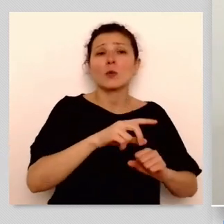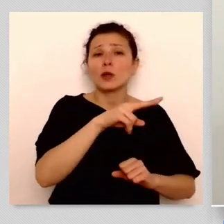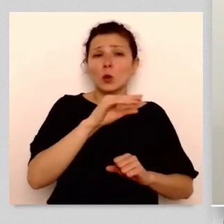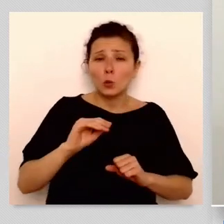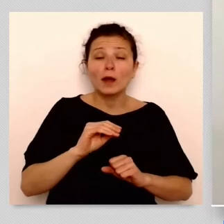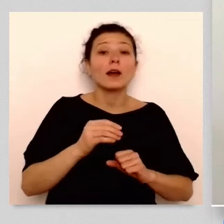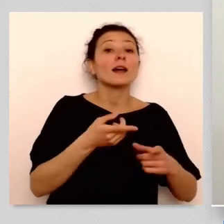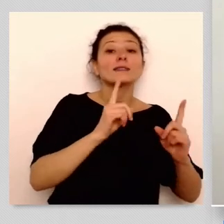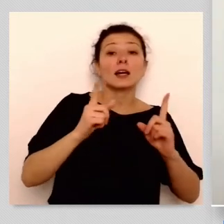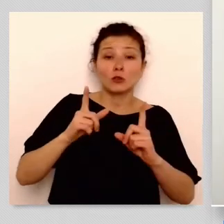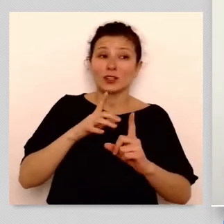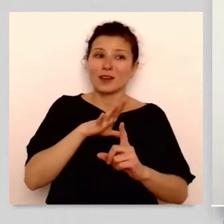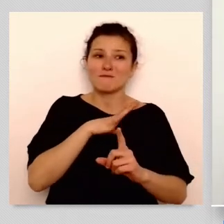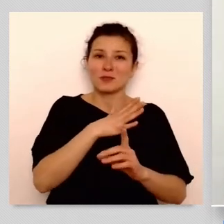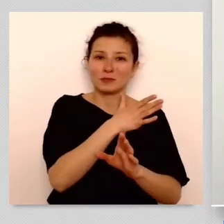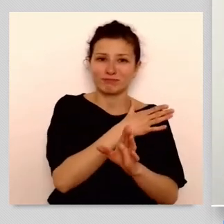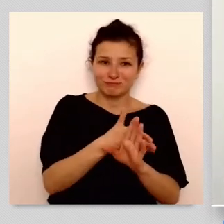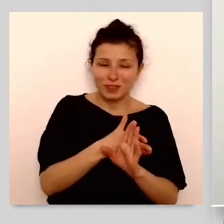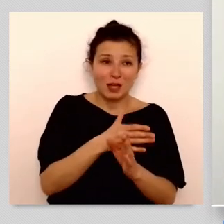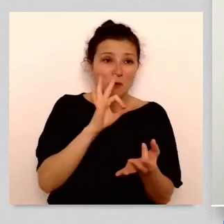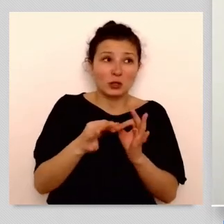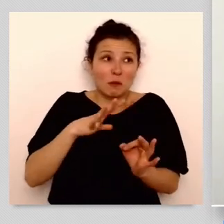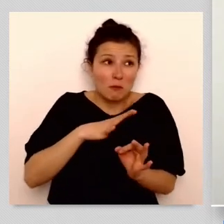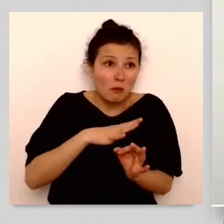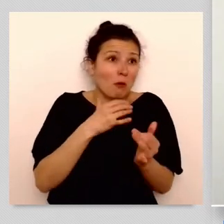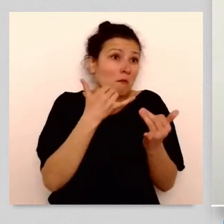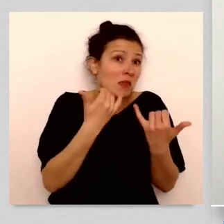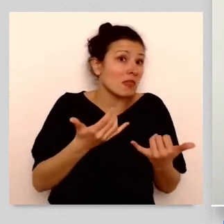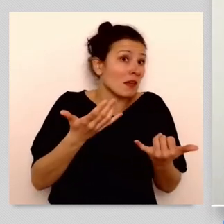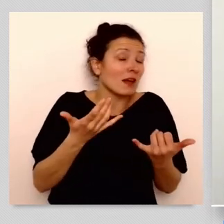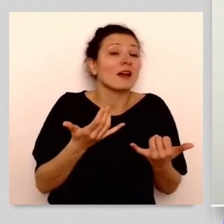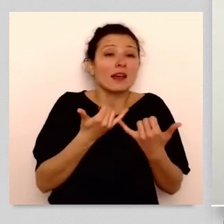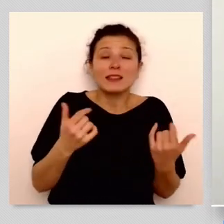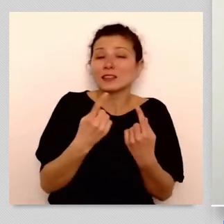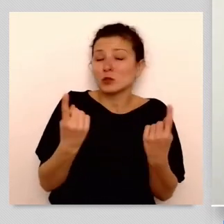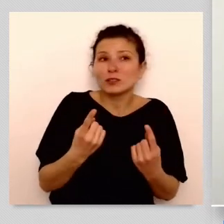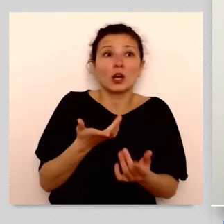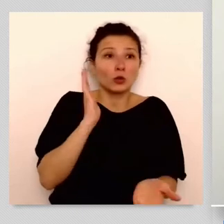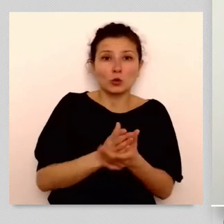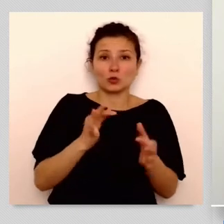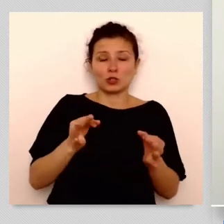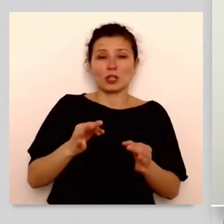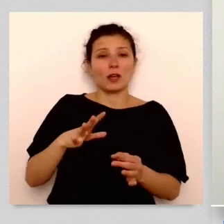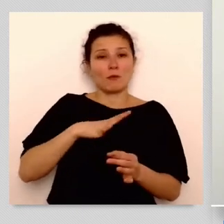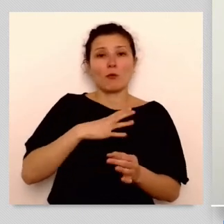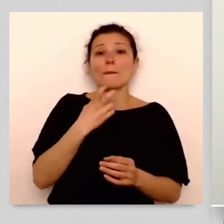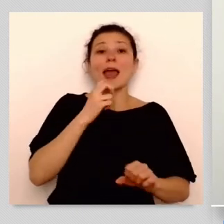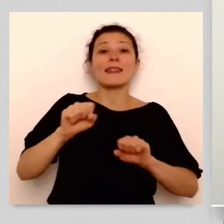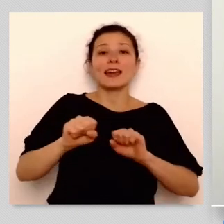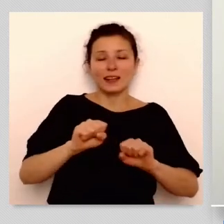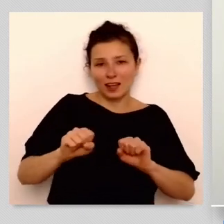które były. Bo gdyby było inaczej, to mielibyśmy już energetykę jądrową. Przecież w 10 czy 9 roku